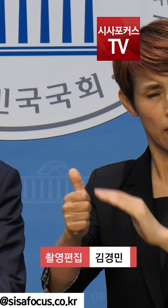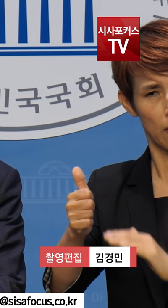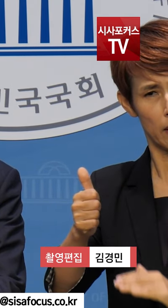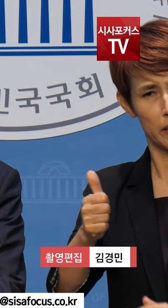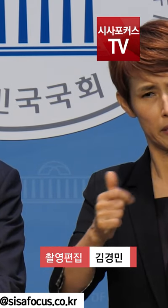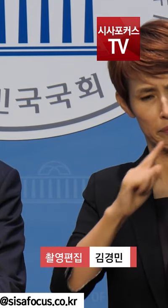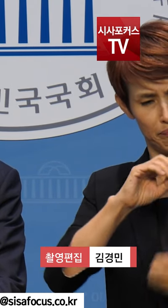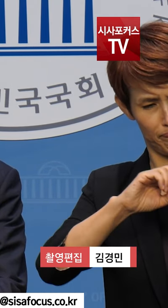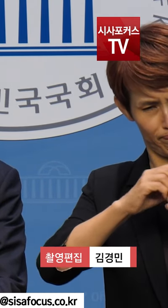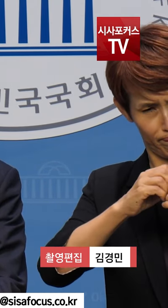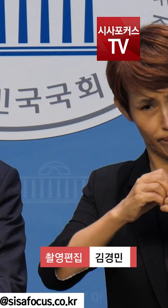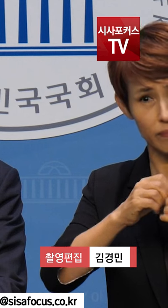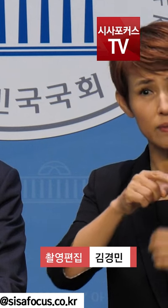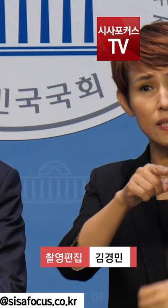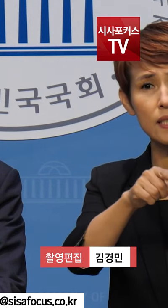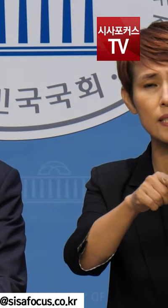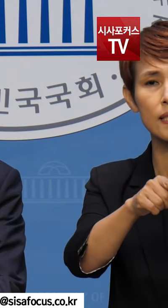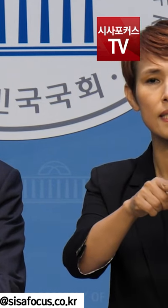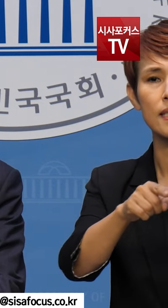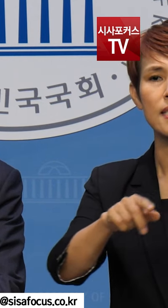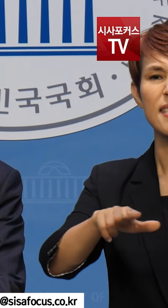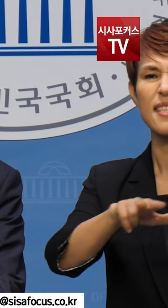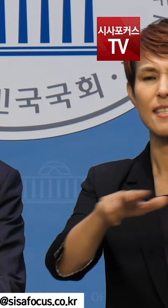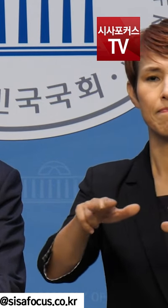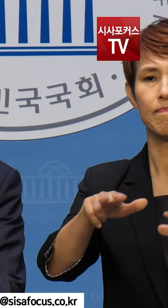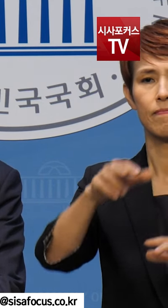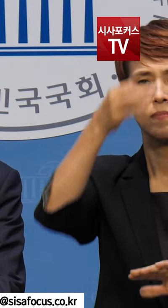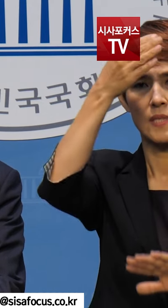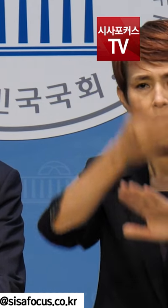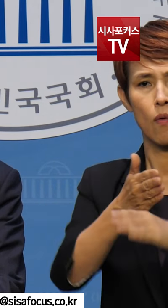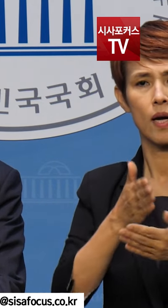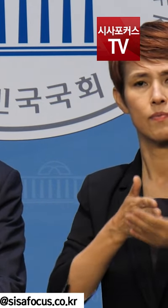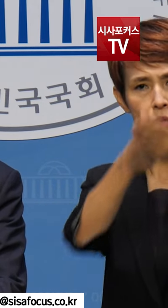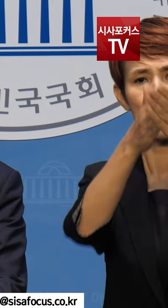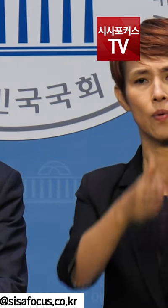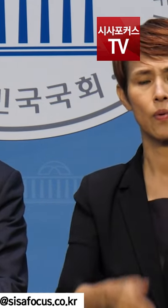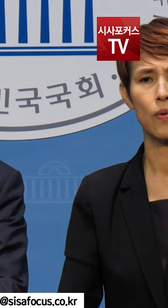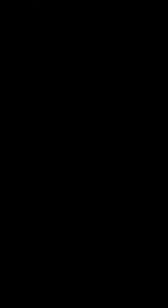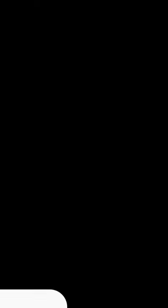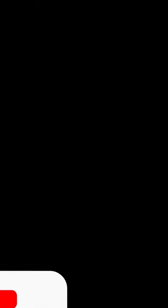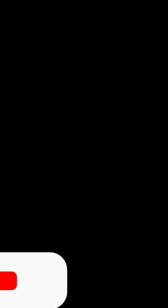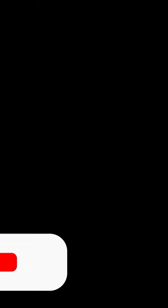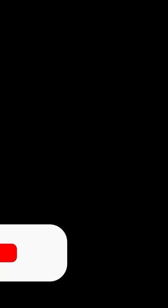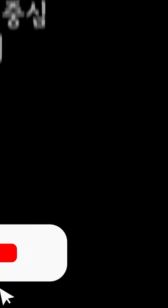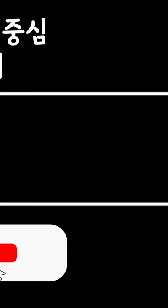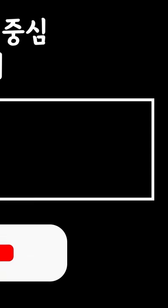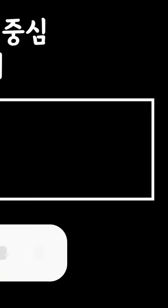막말 정치에 대해서 즉각 사과하시기 바랍니다.